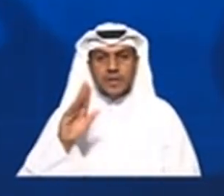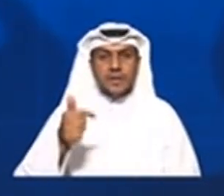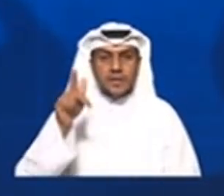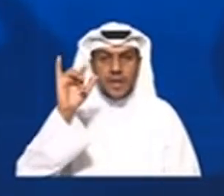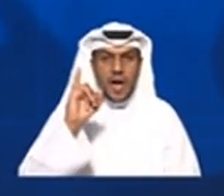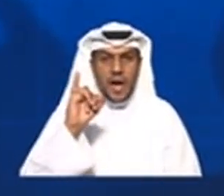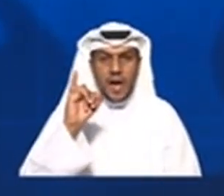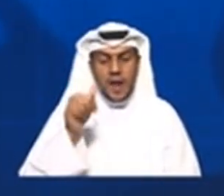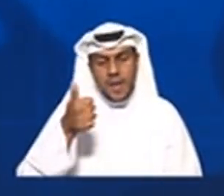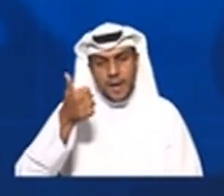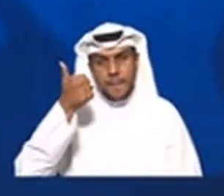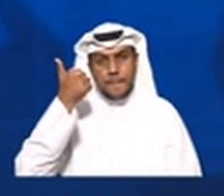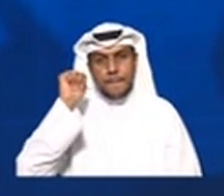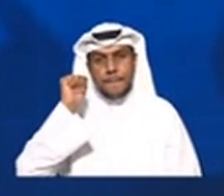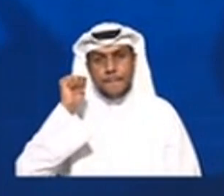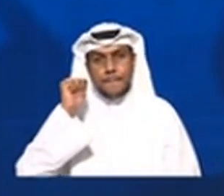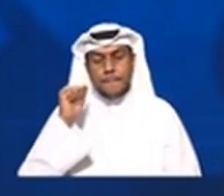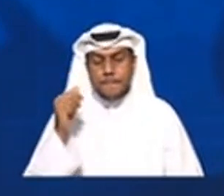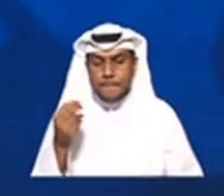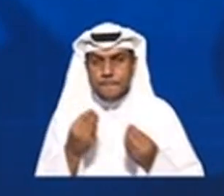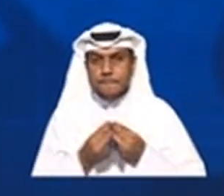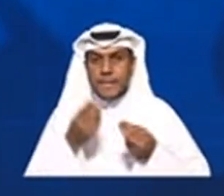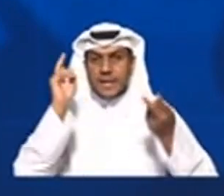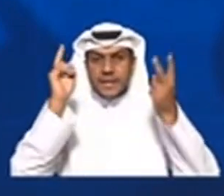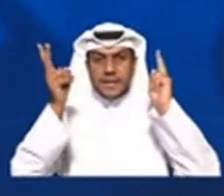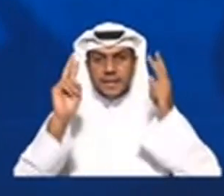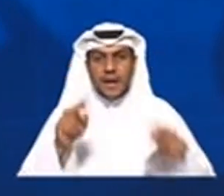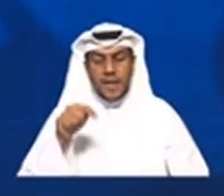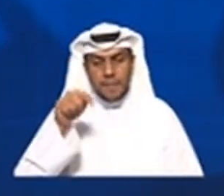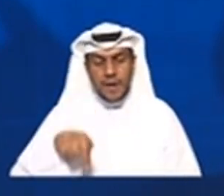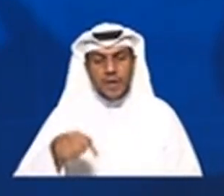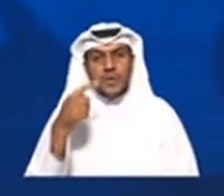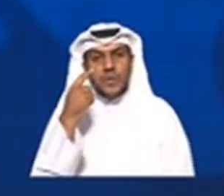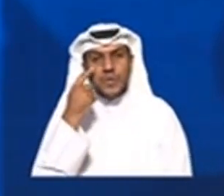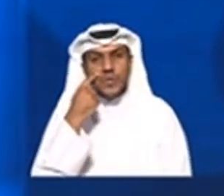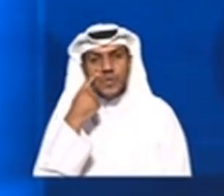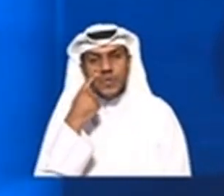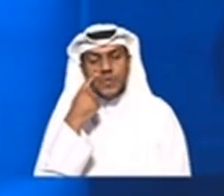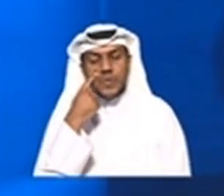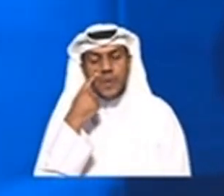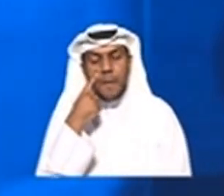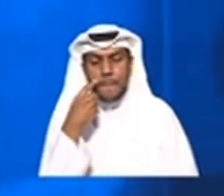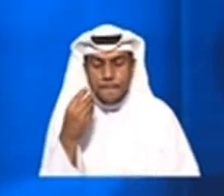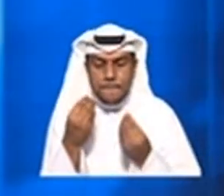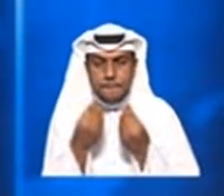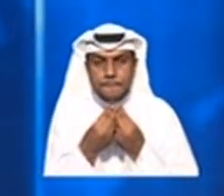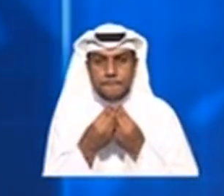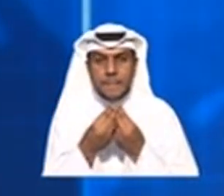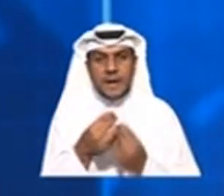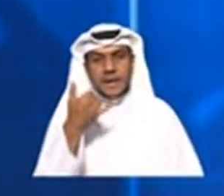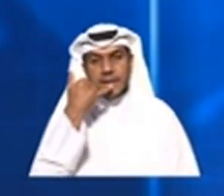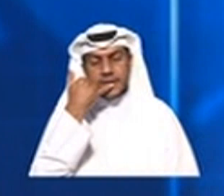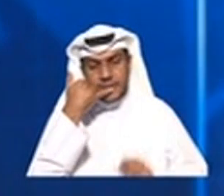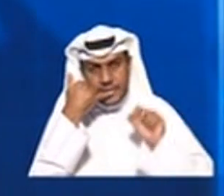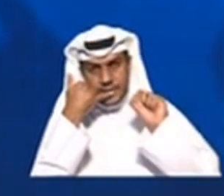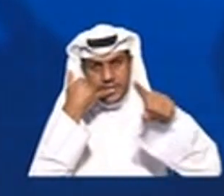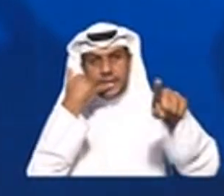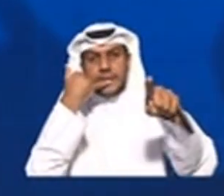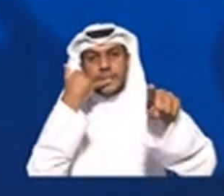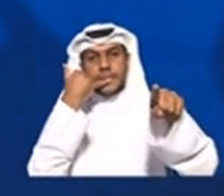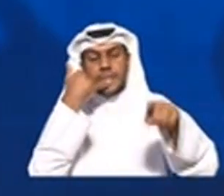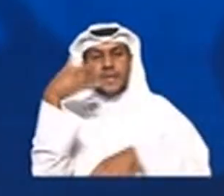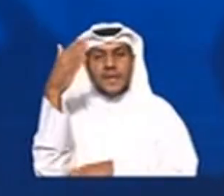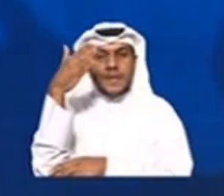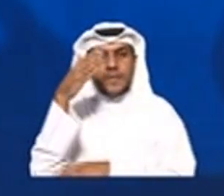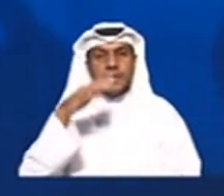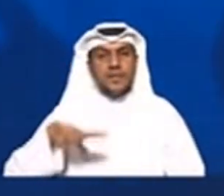الصباح أمس بحفل التكريم، ينضم إلينا هو اليوم معنا. بعد التحية سعادة السفير،